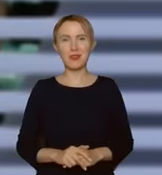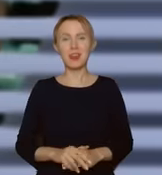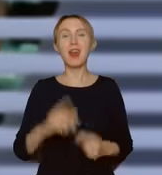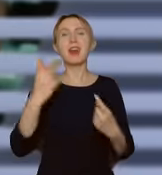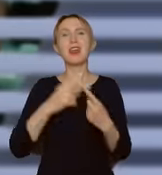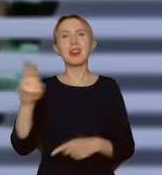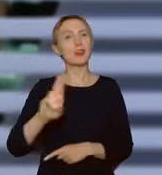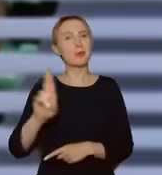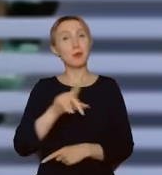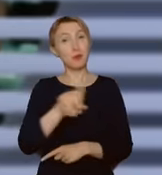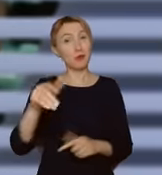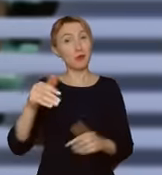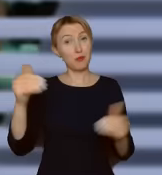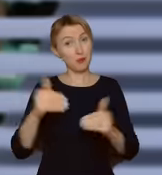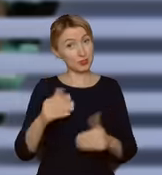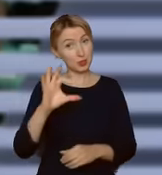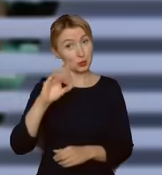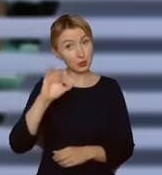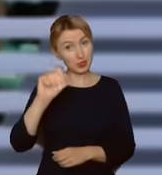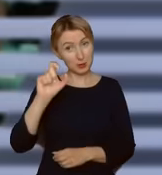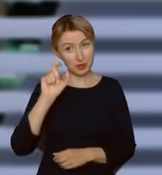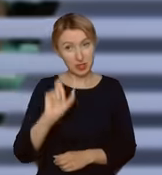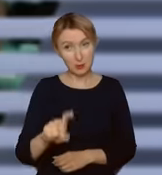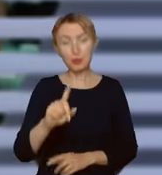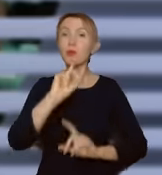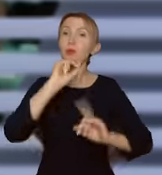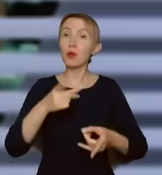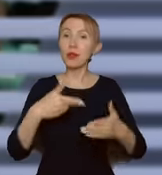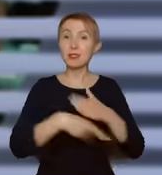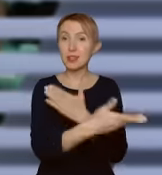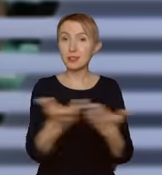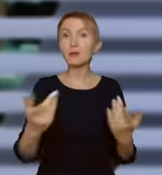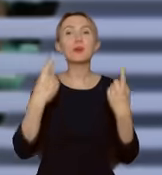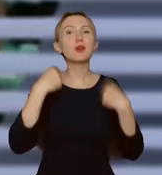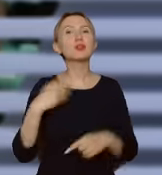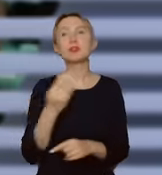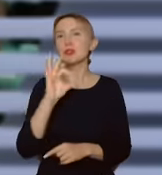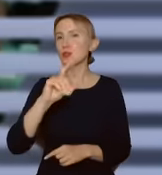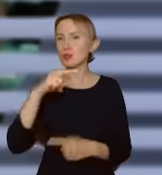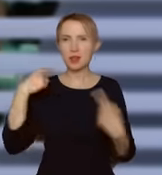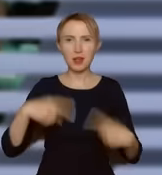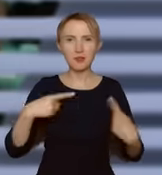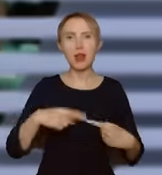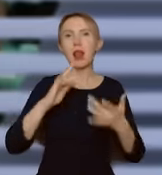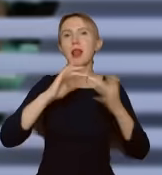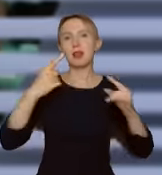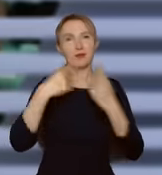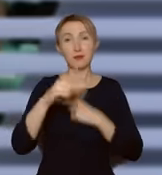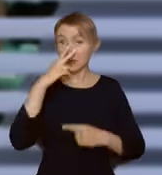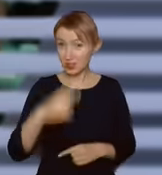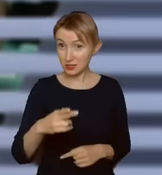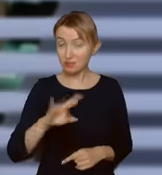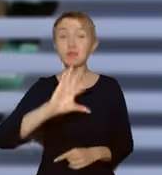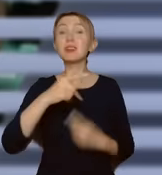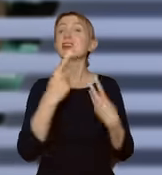Republika. Państwo mogą subskrybować, mogą polecać tym, którzy jeszcze nie subskrybowali. Można link wysłać. Widzą państwo, piękna